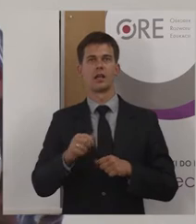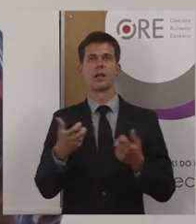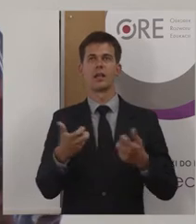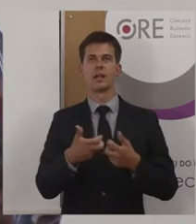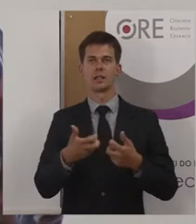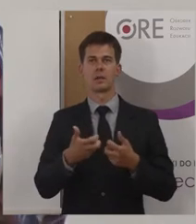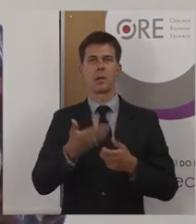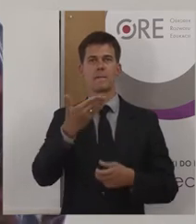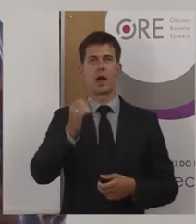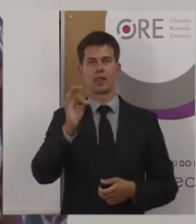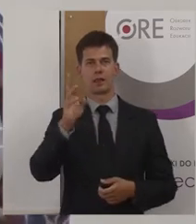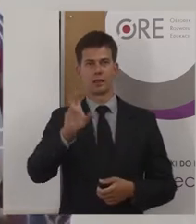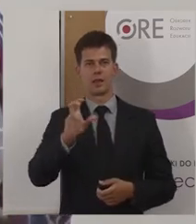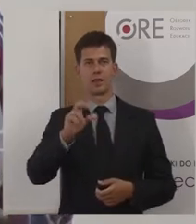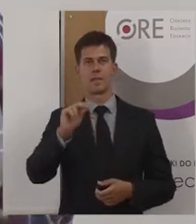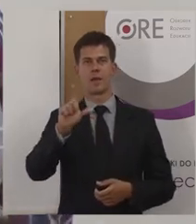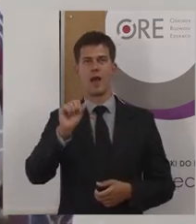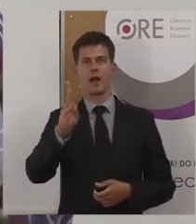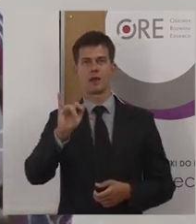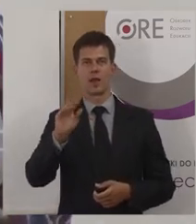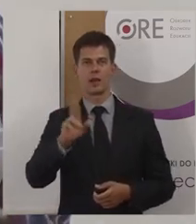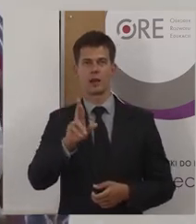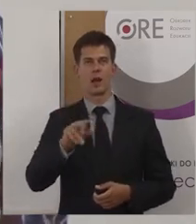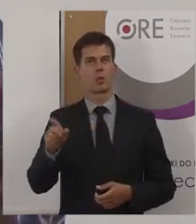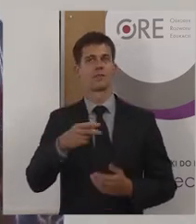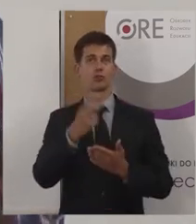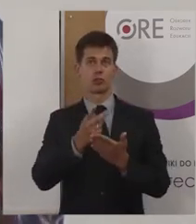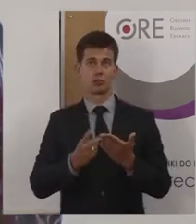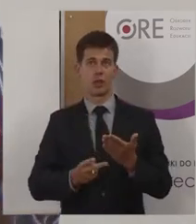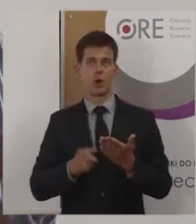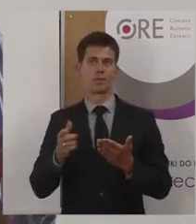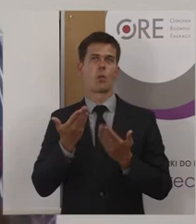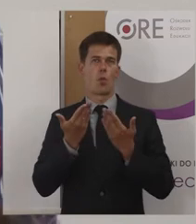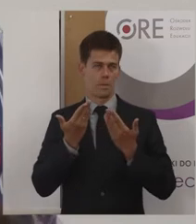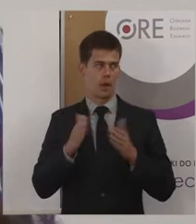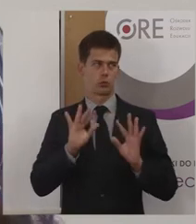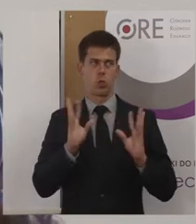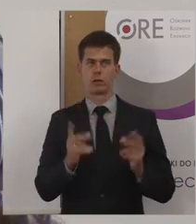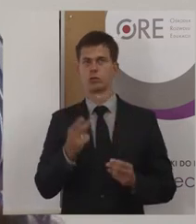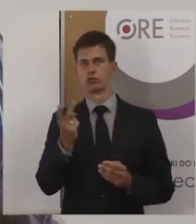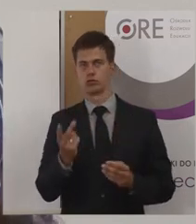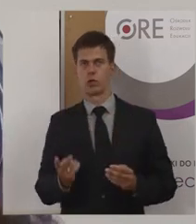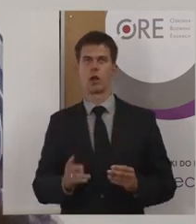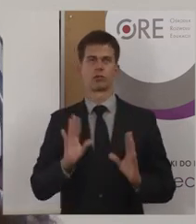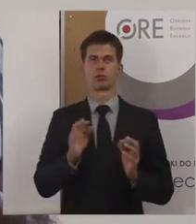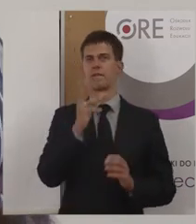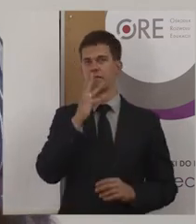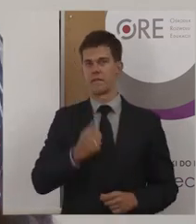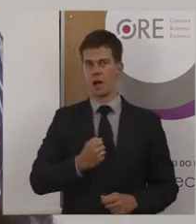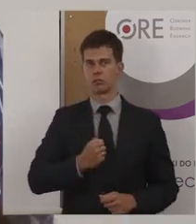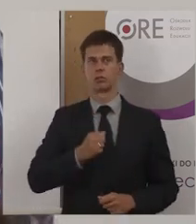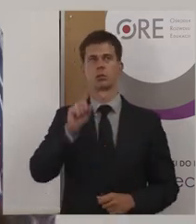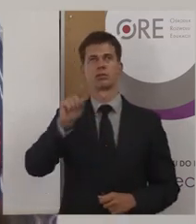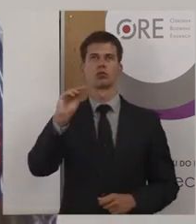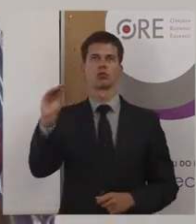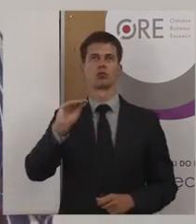nazywa MatPlayer, która czyta równania matematyczne. Ona czyta je bardzo ładnie, bardzo dobrze. Niestety czyta je typowo